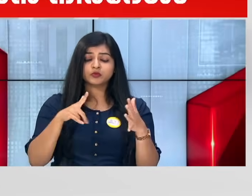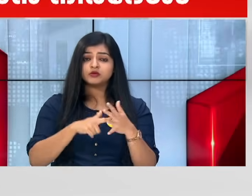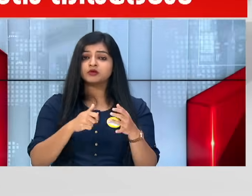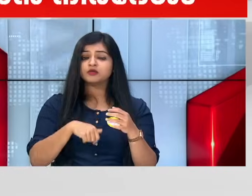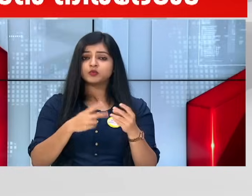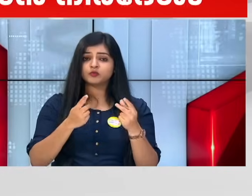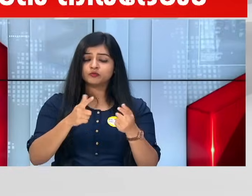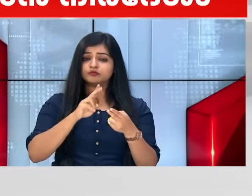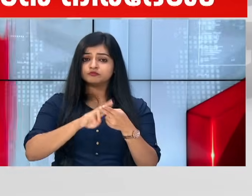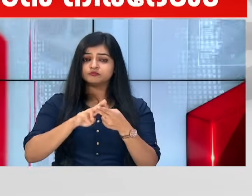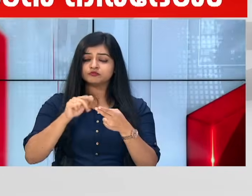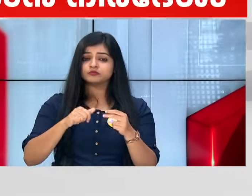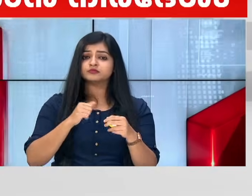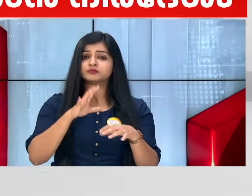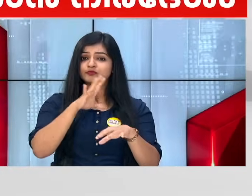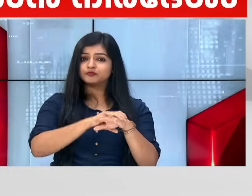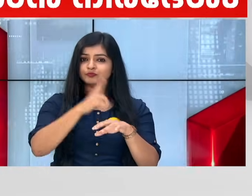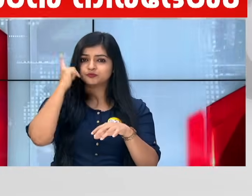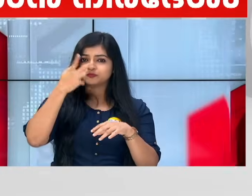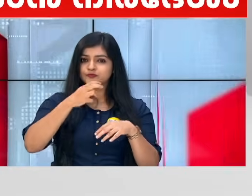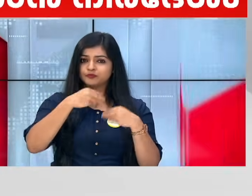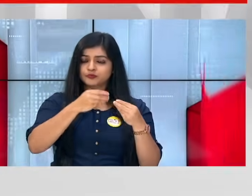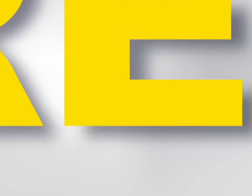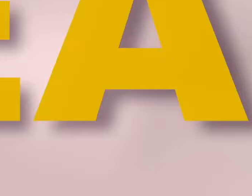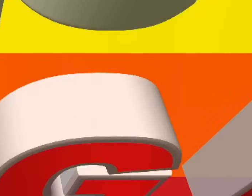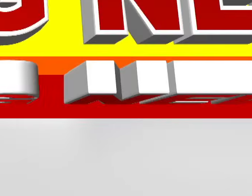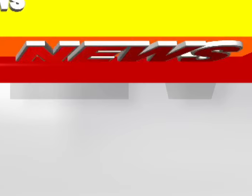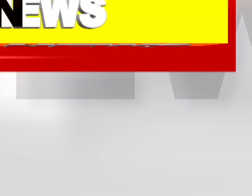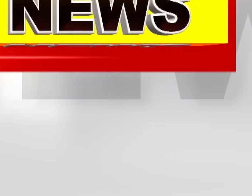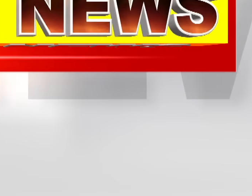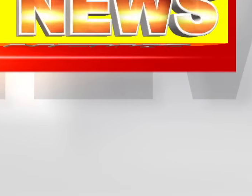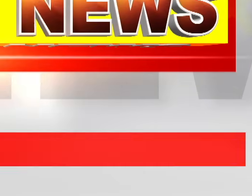ആ ശ്രമം തുടർന്നുകൊണ്ട് പോകും. അത് അവസാനിപ്പിക്കാൻ സമയമായിട്ടില്ല.